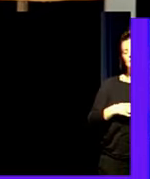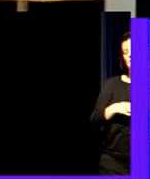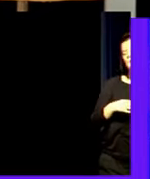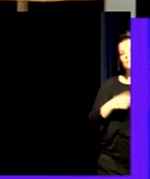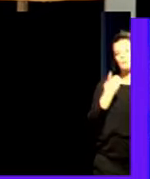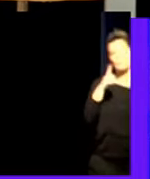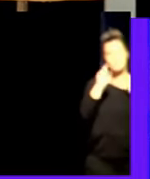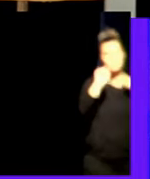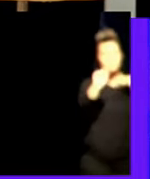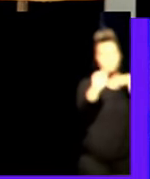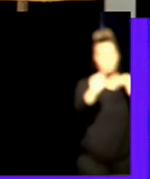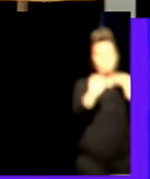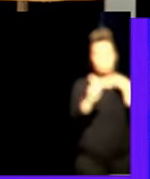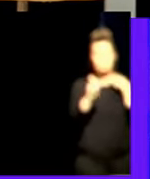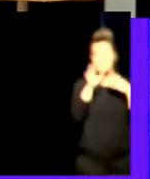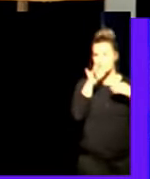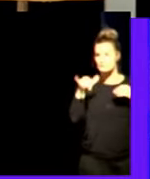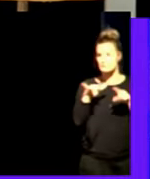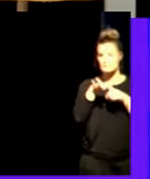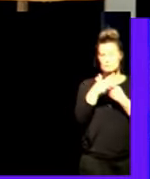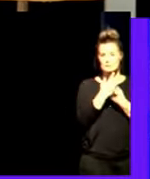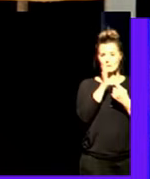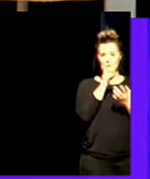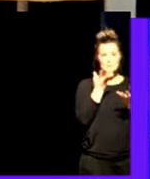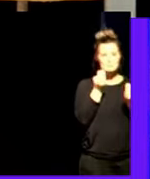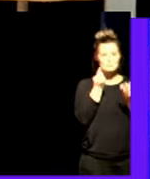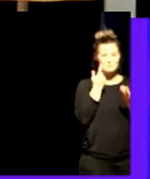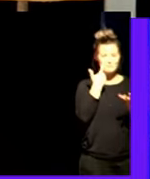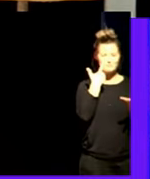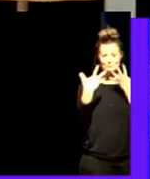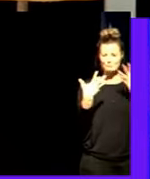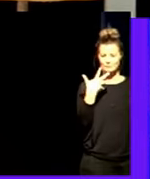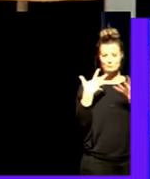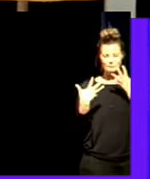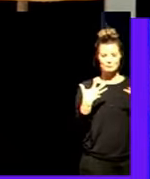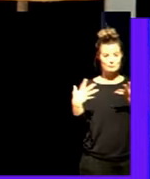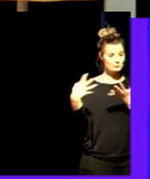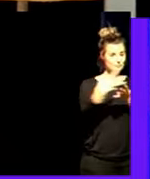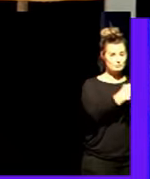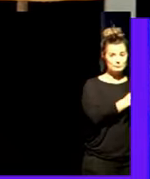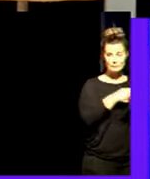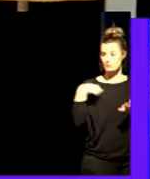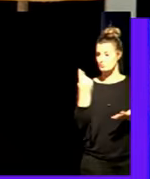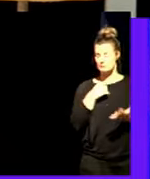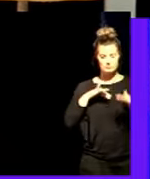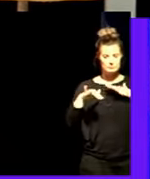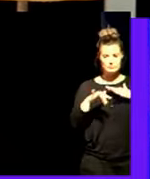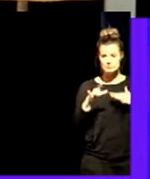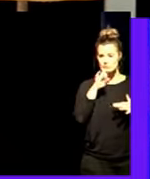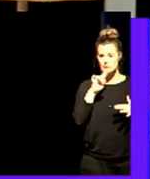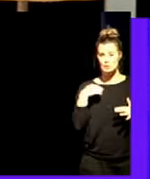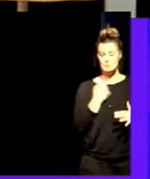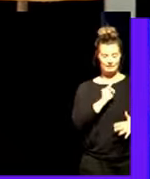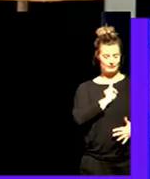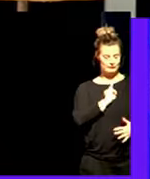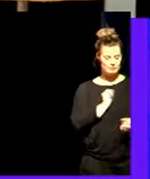batean oso kontrastan korra da, dana. eta non mugitzen garen eta nola eraikitzen ditugun gure identitateak